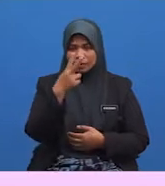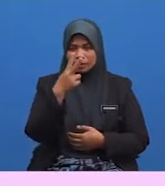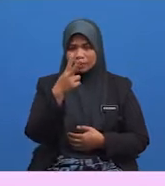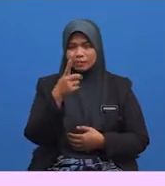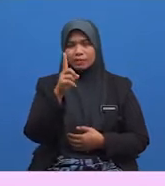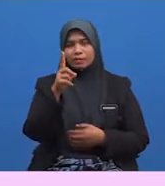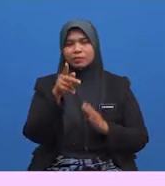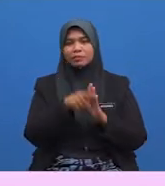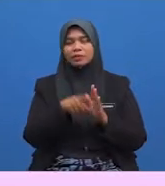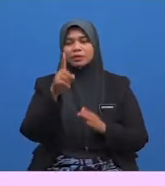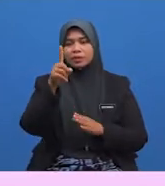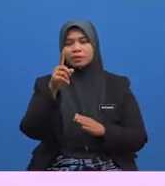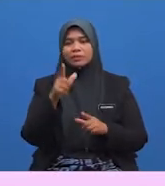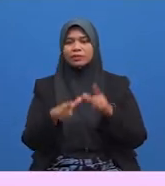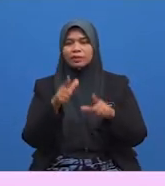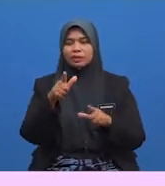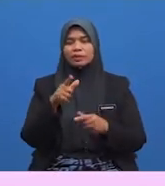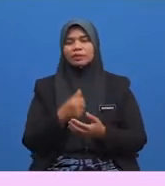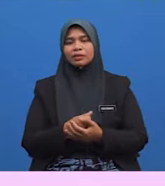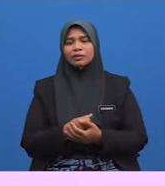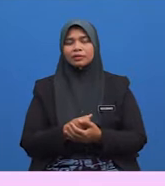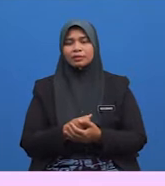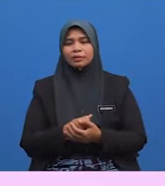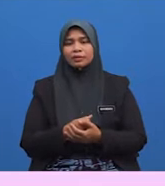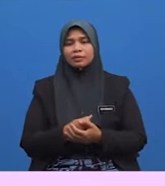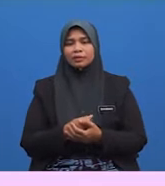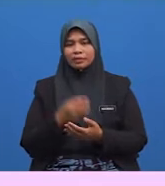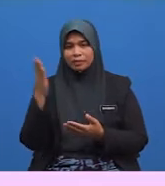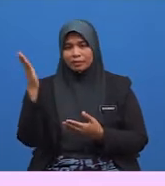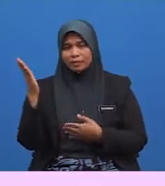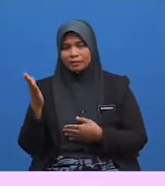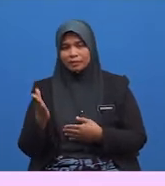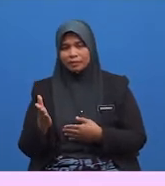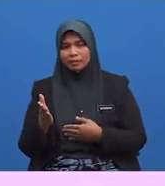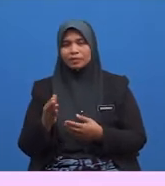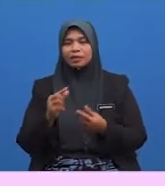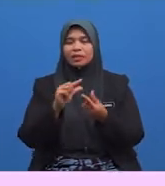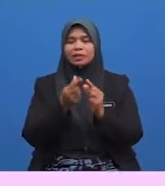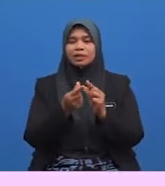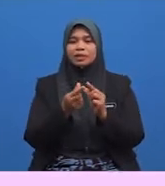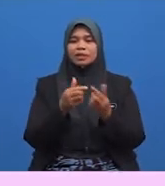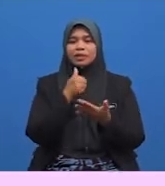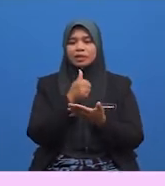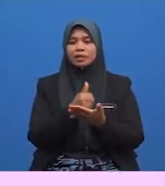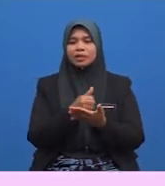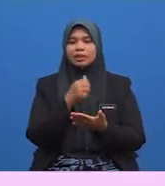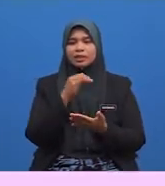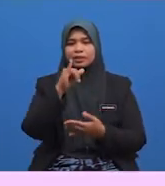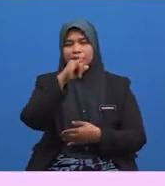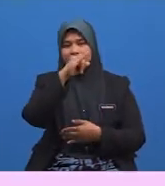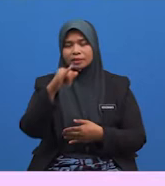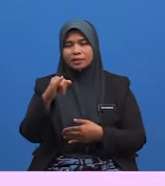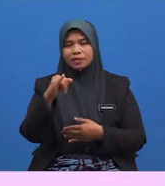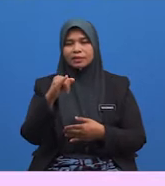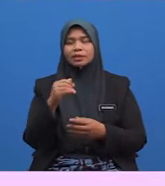Perhatikan satu persatu langkah-langkah tersebut. Dan seterusnya, gantikan nilai jejari dan